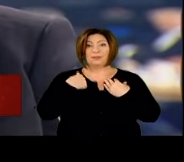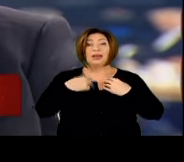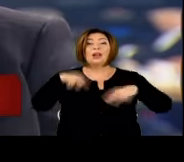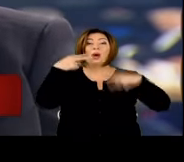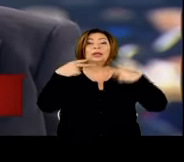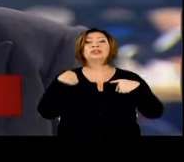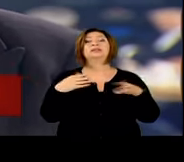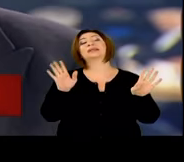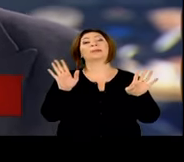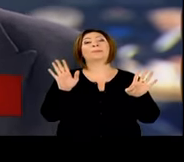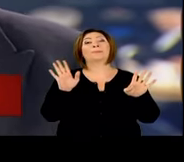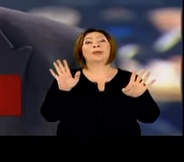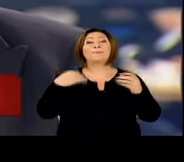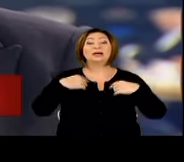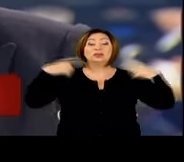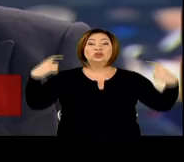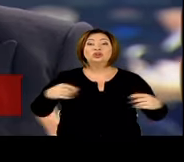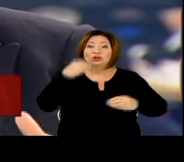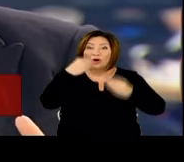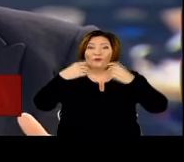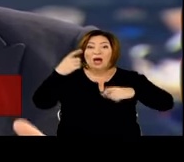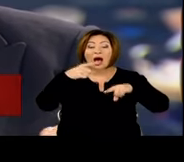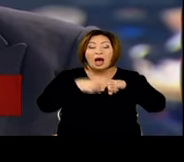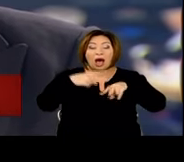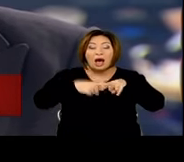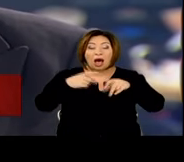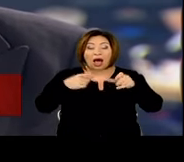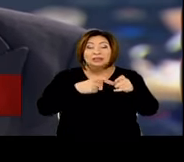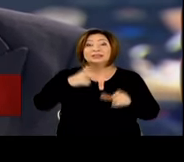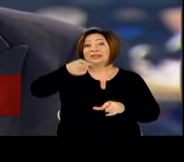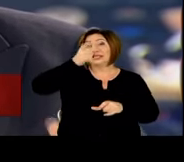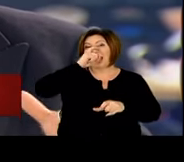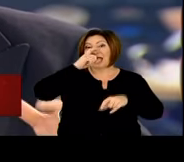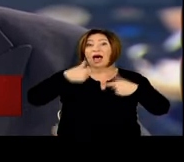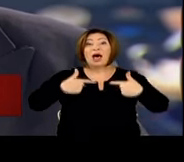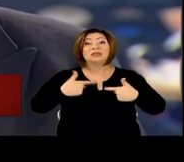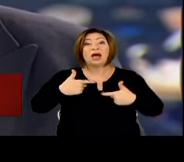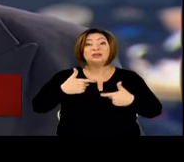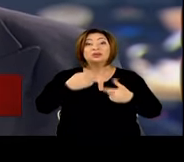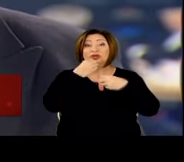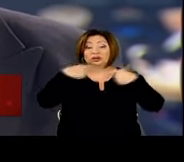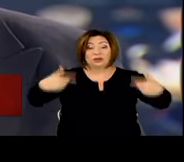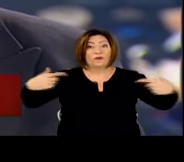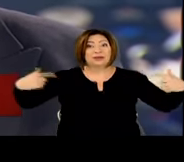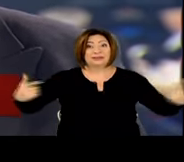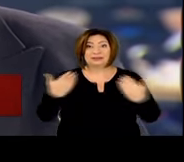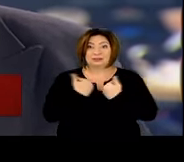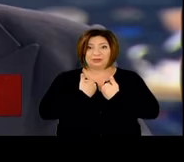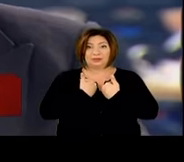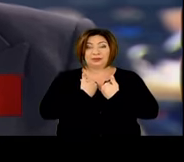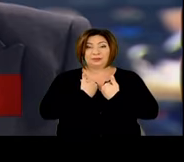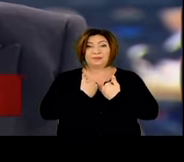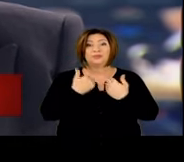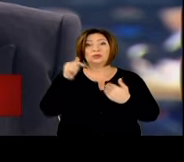lokantacı değilim, restoran değilim. Ben Has Kral Hatay sofrası spesiyallerle meşhur oldu. Ve